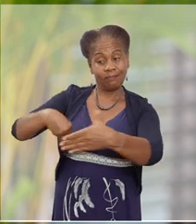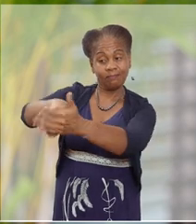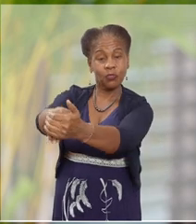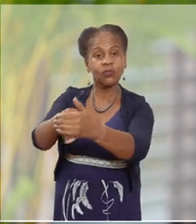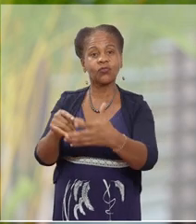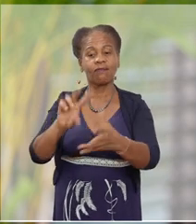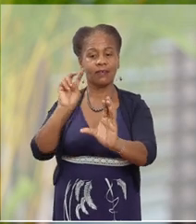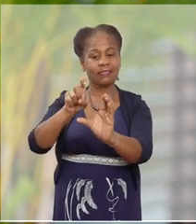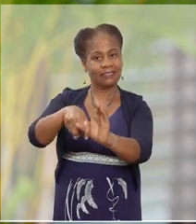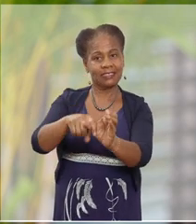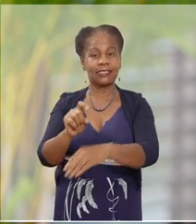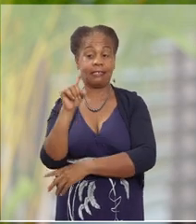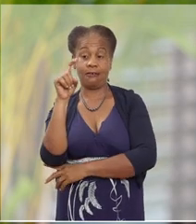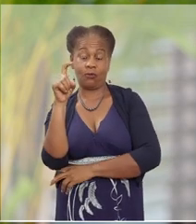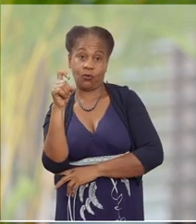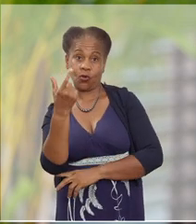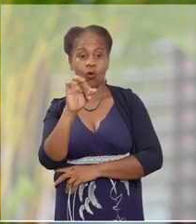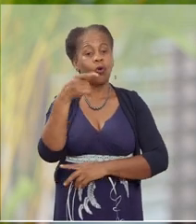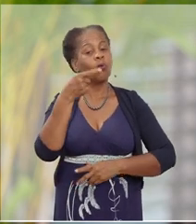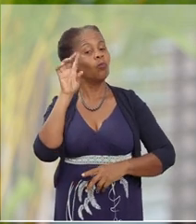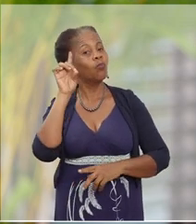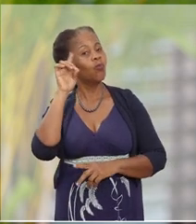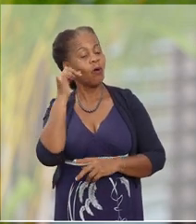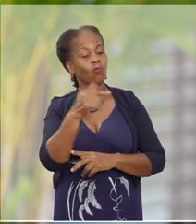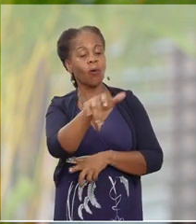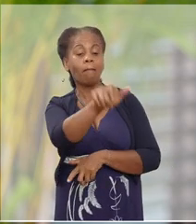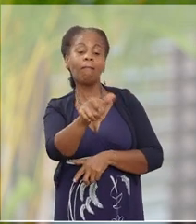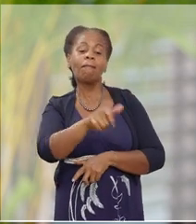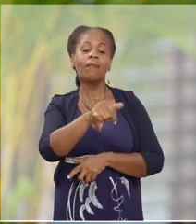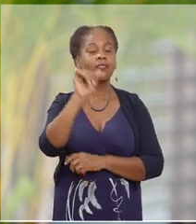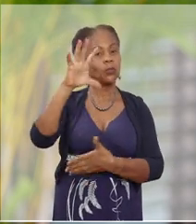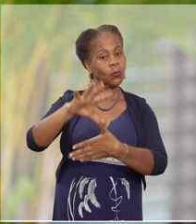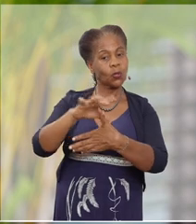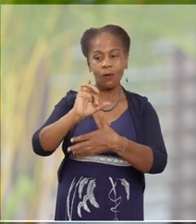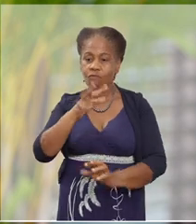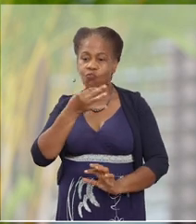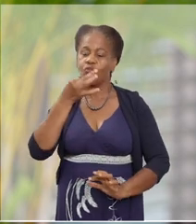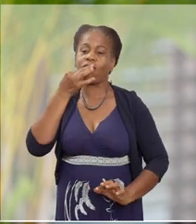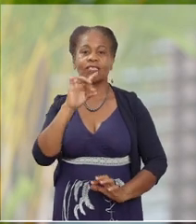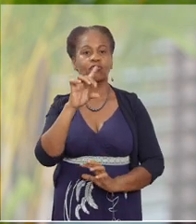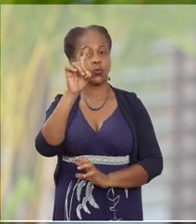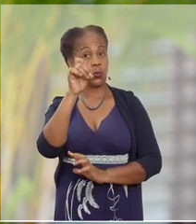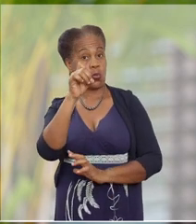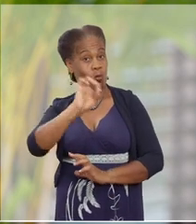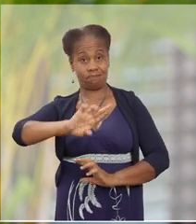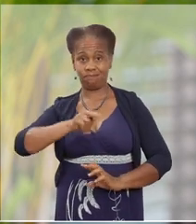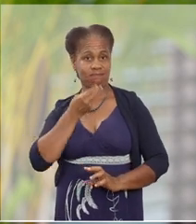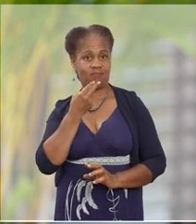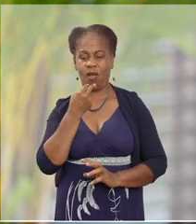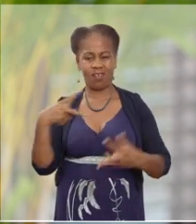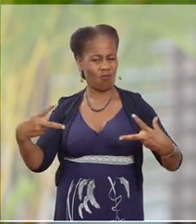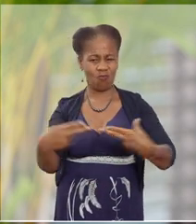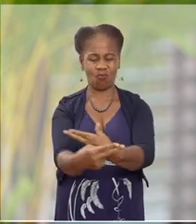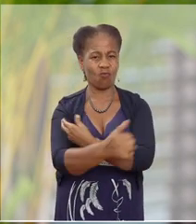syndicat unique de l'eau afin que les Guadeloupéens puissent enfin avoir de l'eau de qualité dans le robinet sans